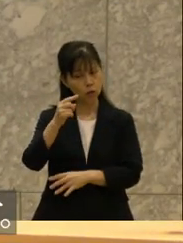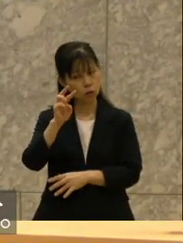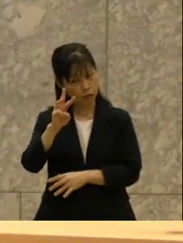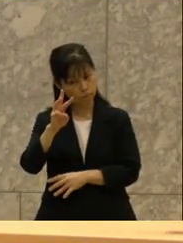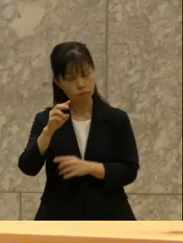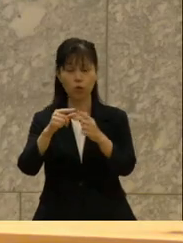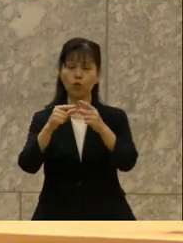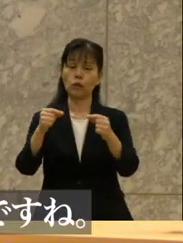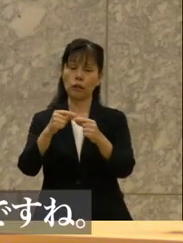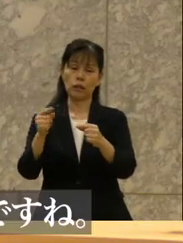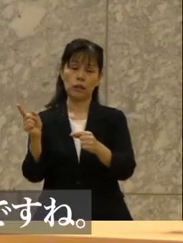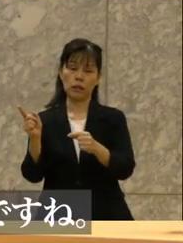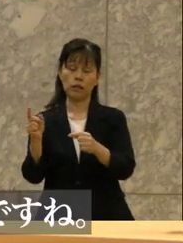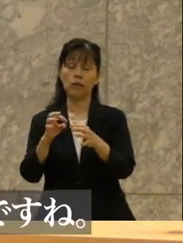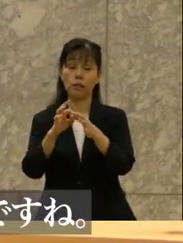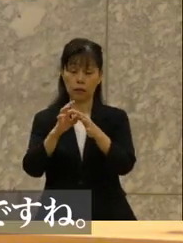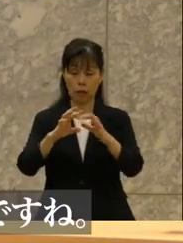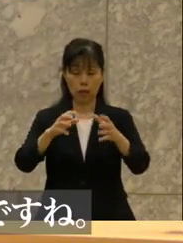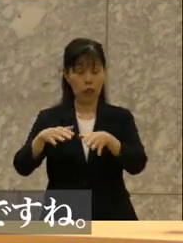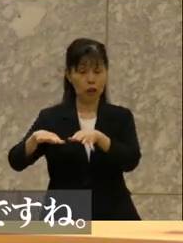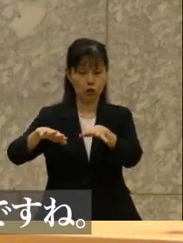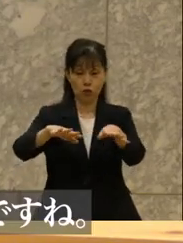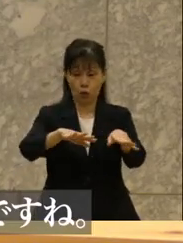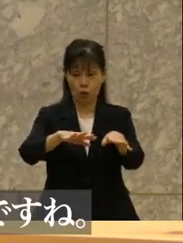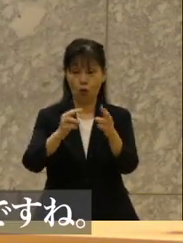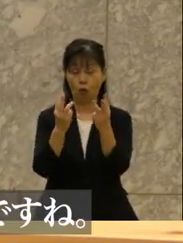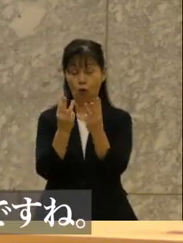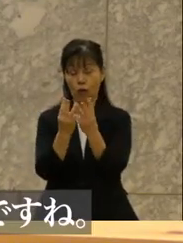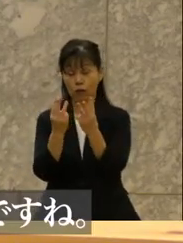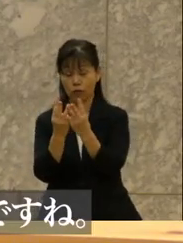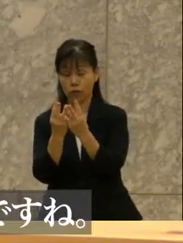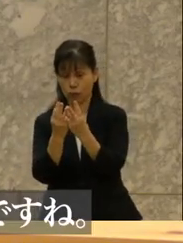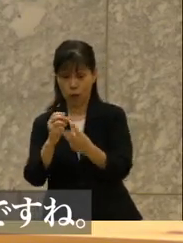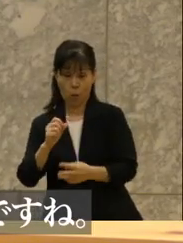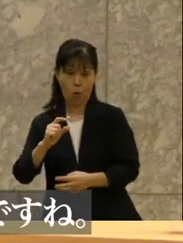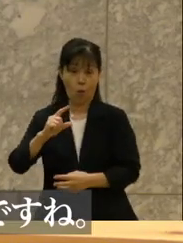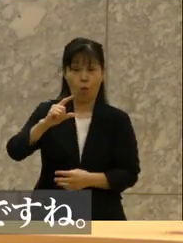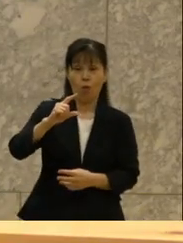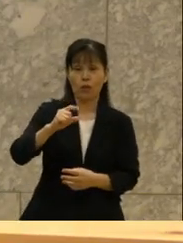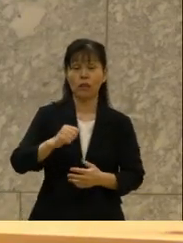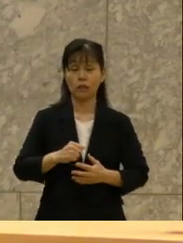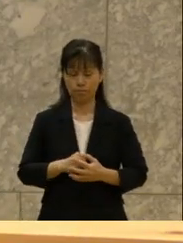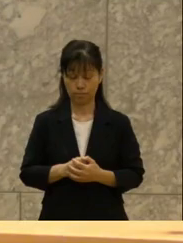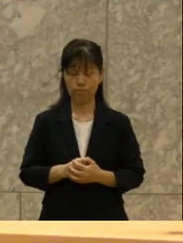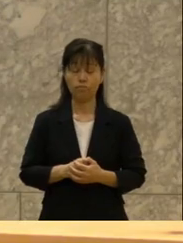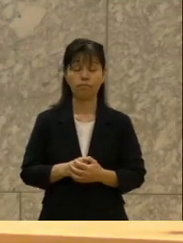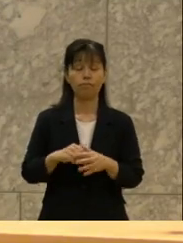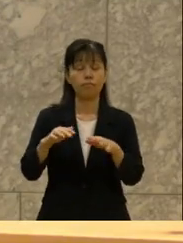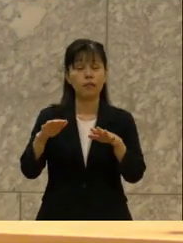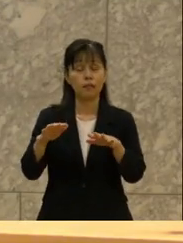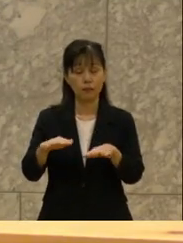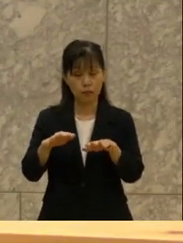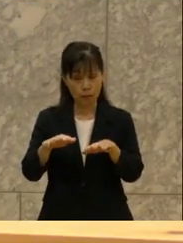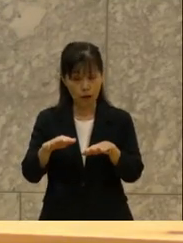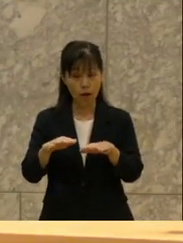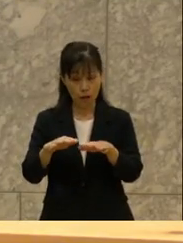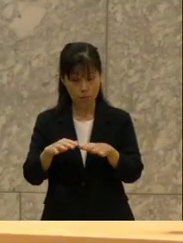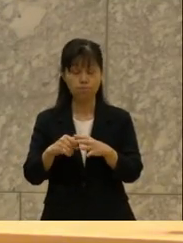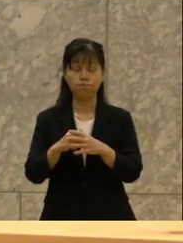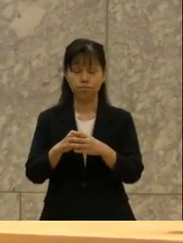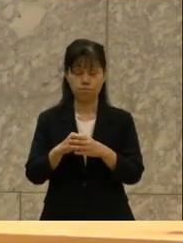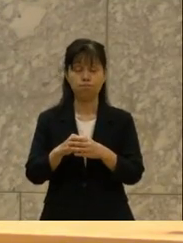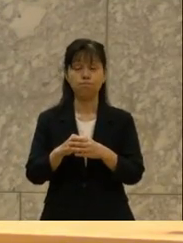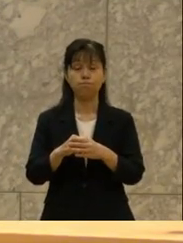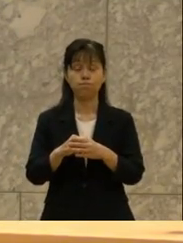しか出てないんですですから世界陸上の方が世界と交流するチャンスは大いにあるわけですねそして今は虚偽力が高いものです